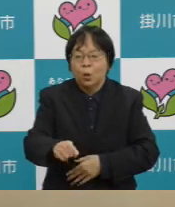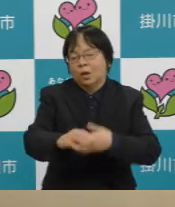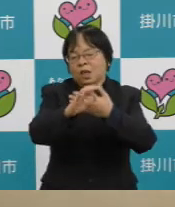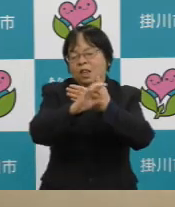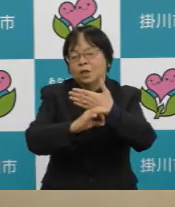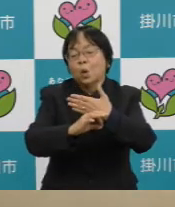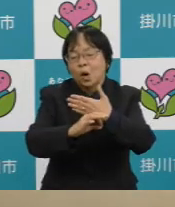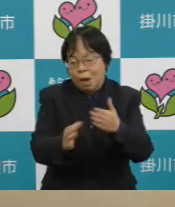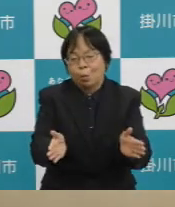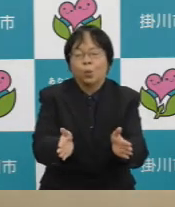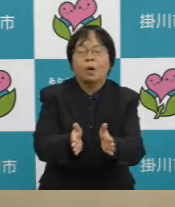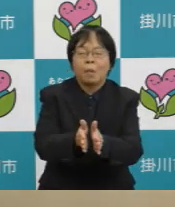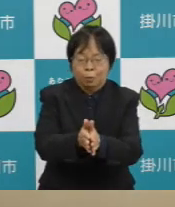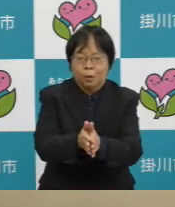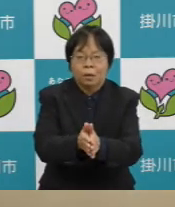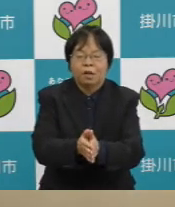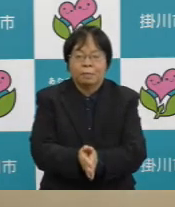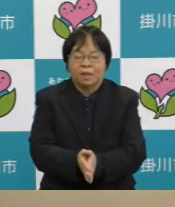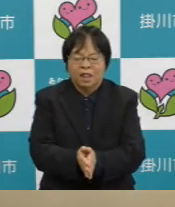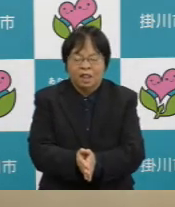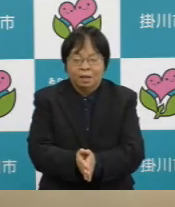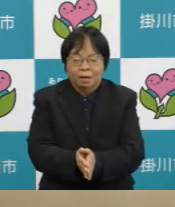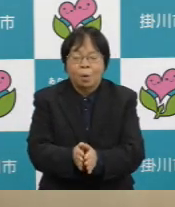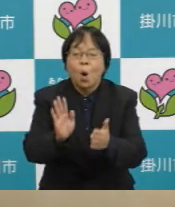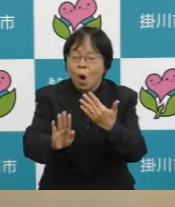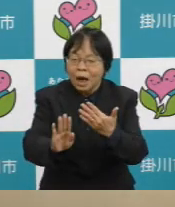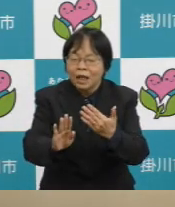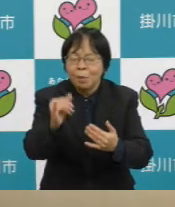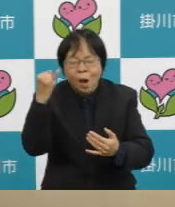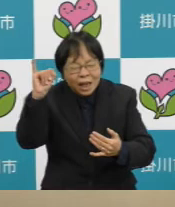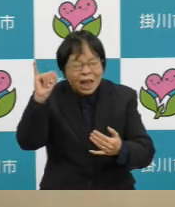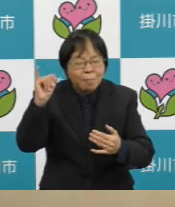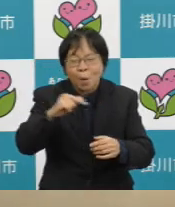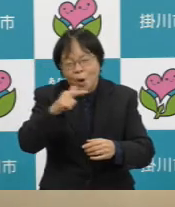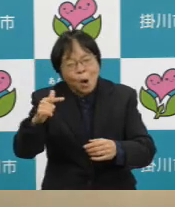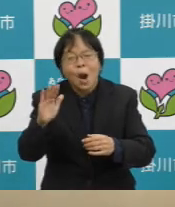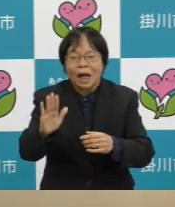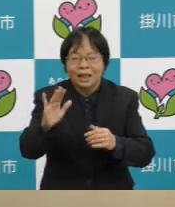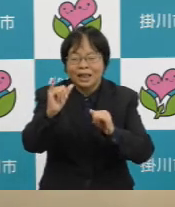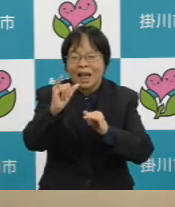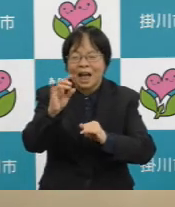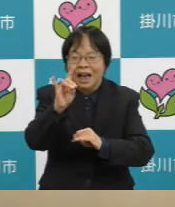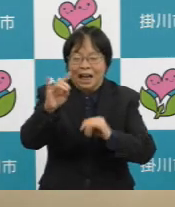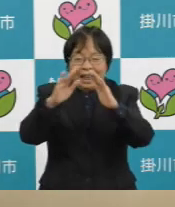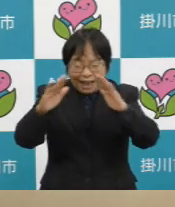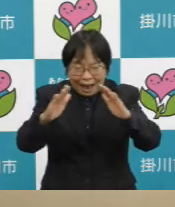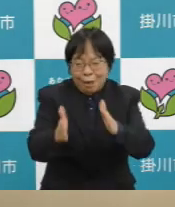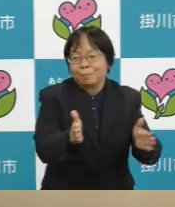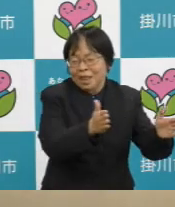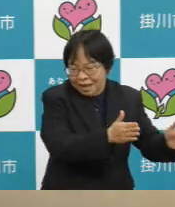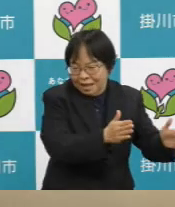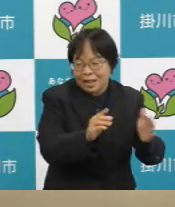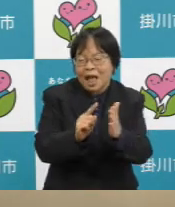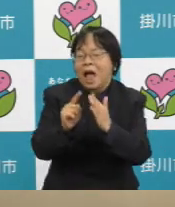あ、議会にも多少の意見はありました。議会よりはもっと外部の人でいろんな意見を直接あるの